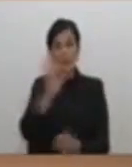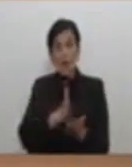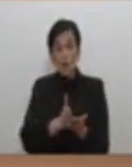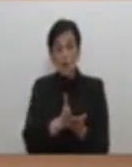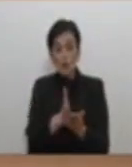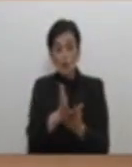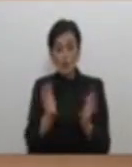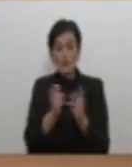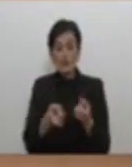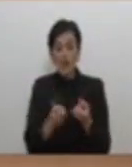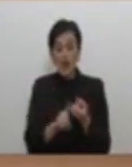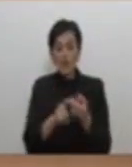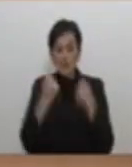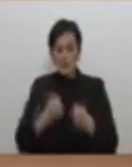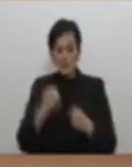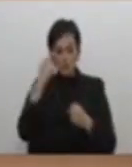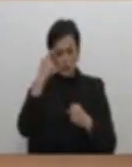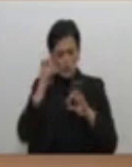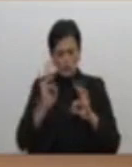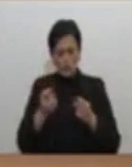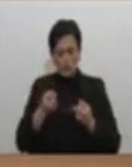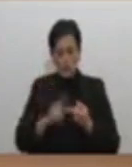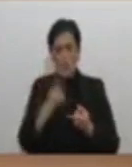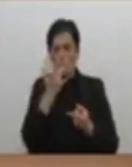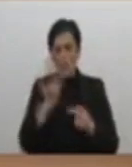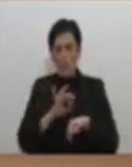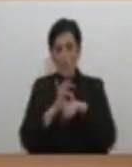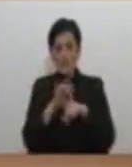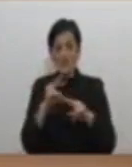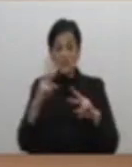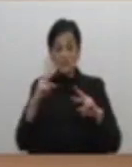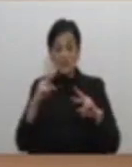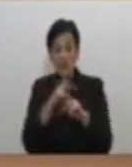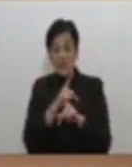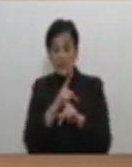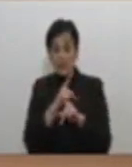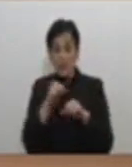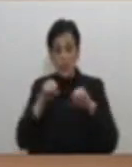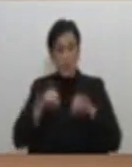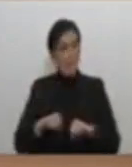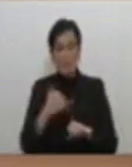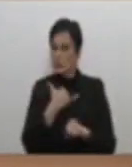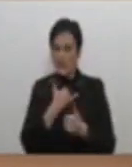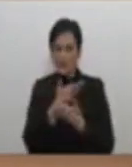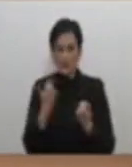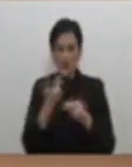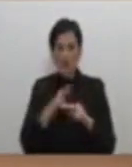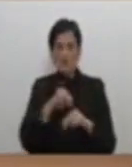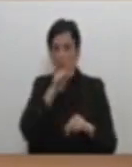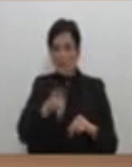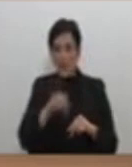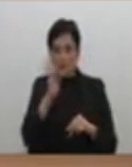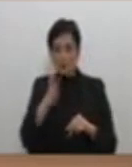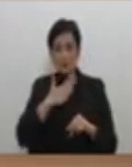შენარჩუნება დაკავშირებულია მტკიცე და გონივრული პოლიტიკის გატარებასთან და აქ შეცდომის უფლება უბრალოდ არ აქვს. ეს იქნება დანაშაული